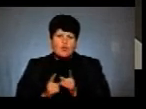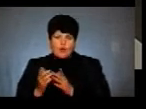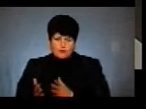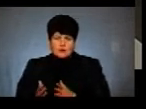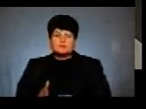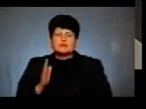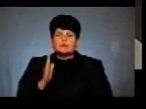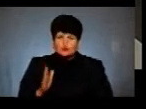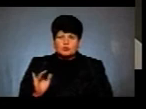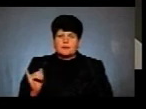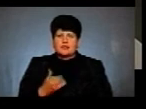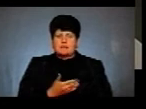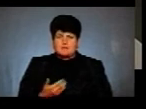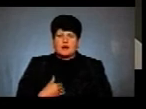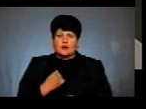ми робимо це,